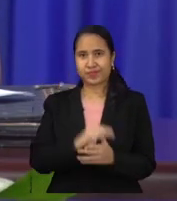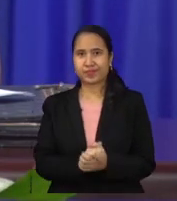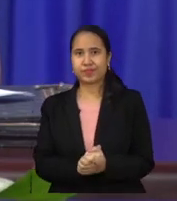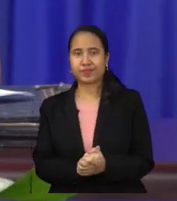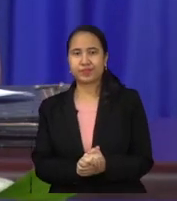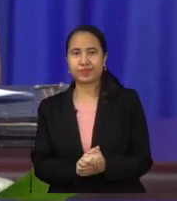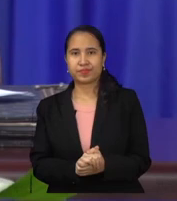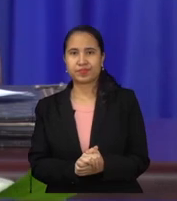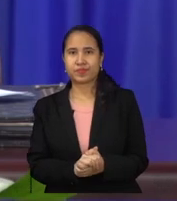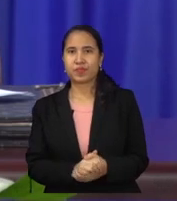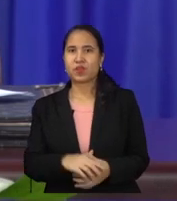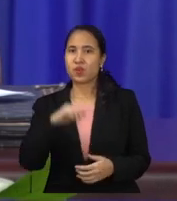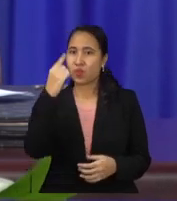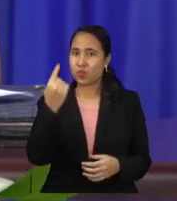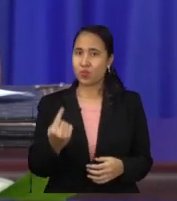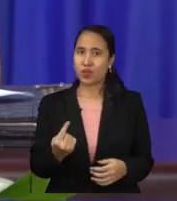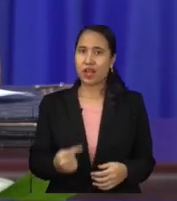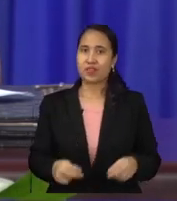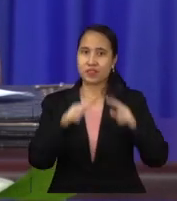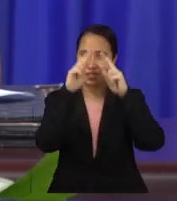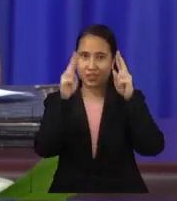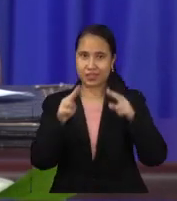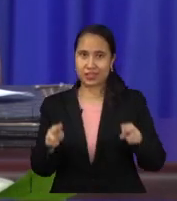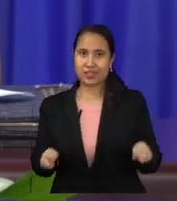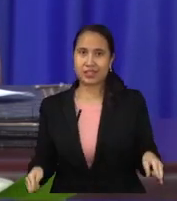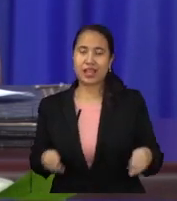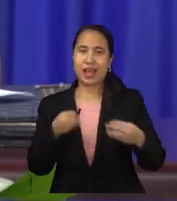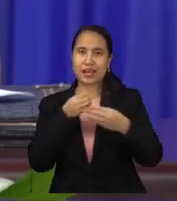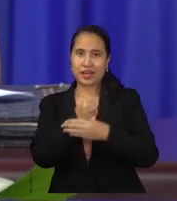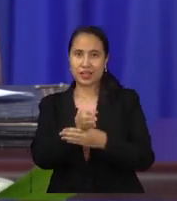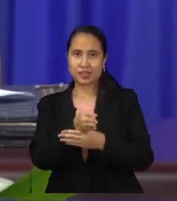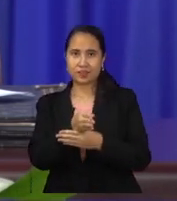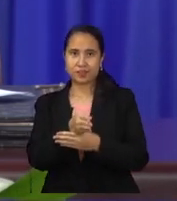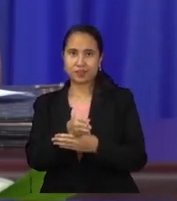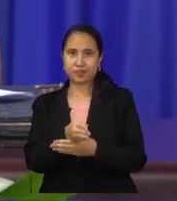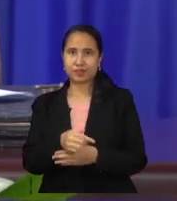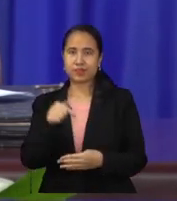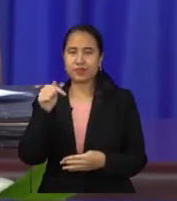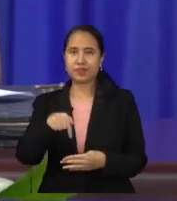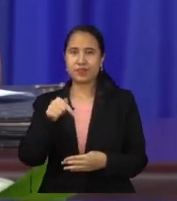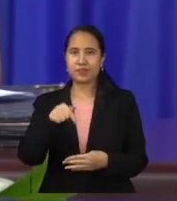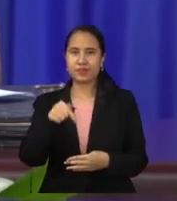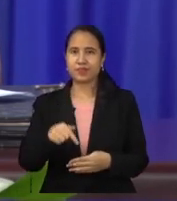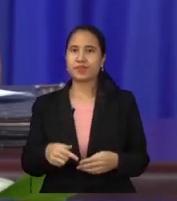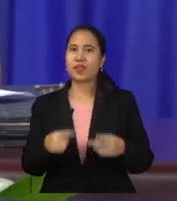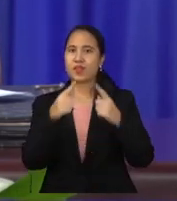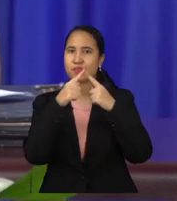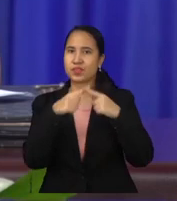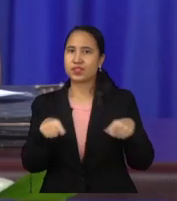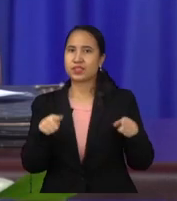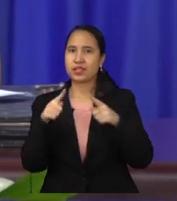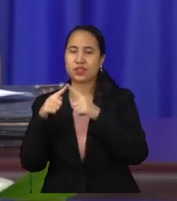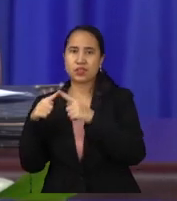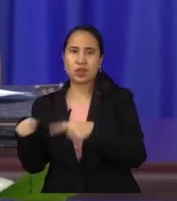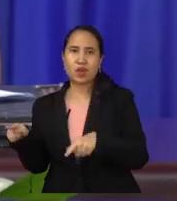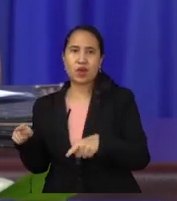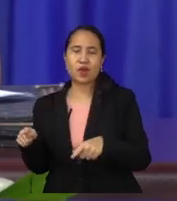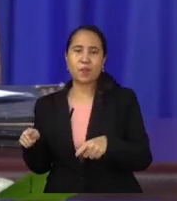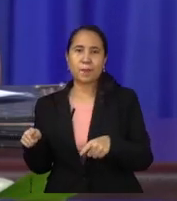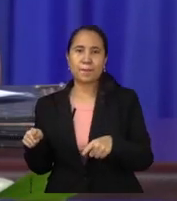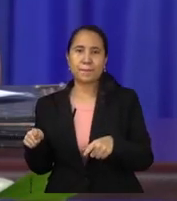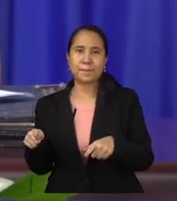is, vooral vanuit de internationale rechtsorde. Nu zij vanuit verschillende uitgangspunten kan worden gebruikt,